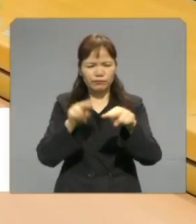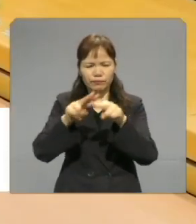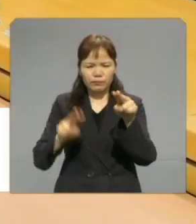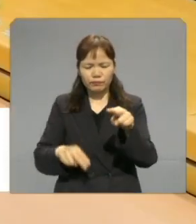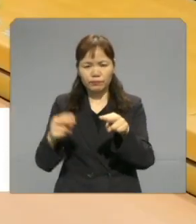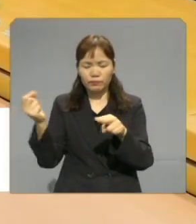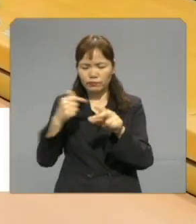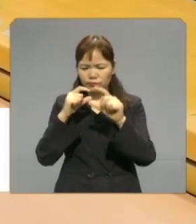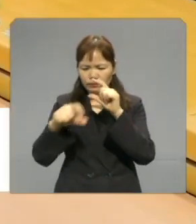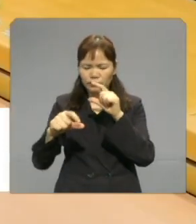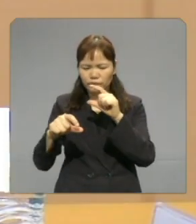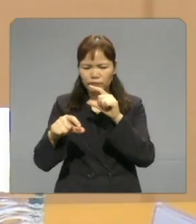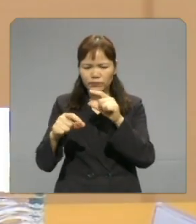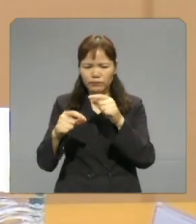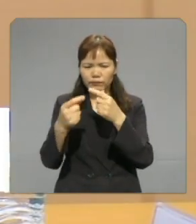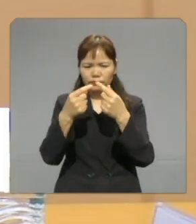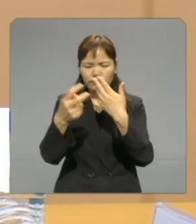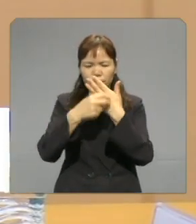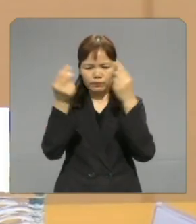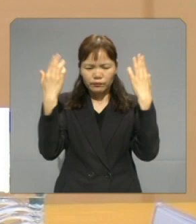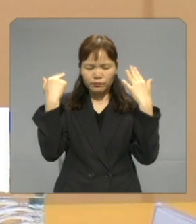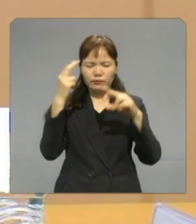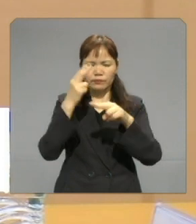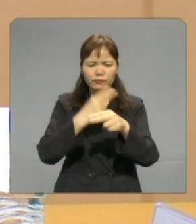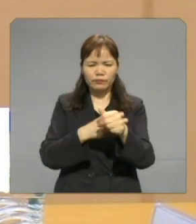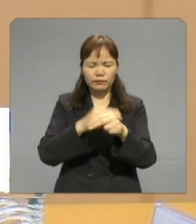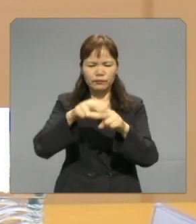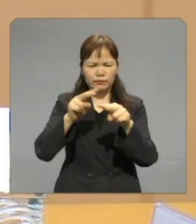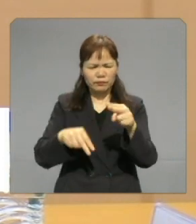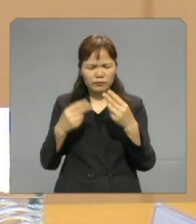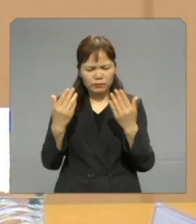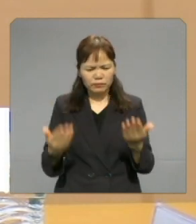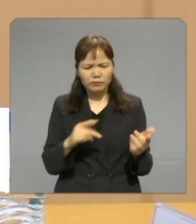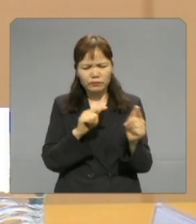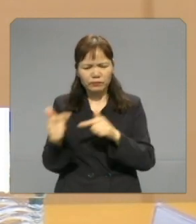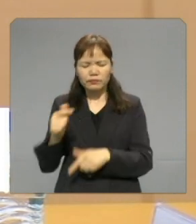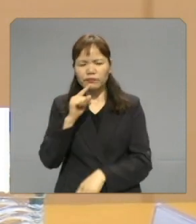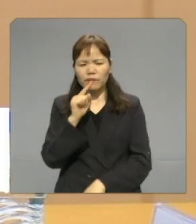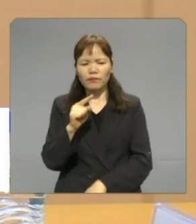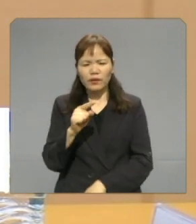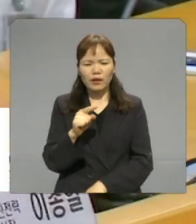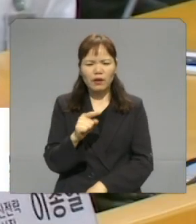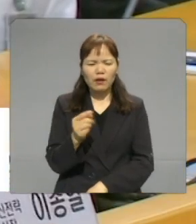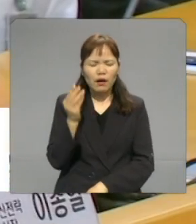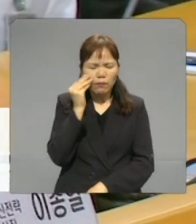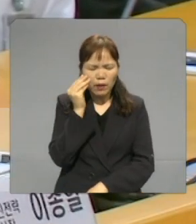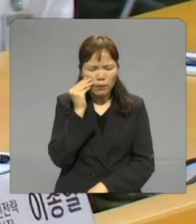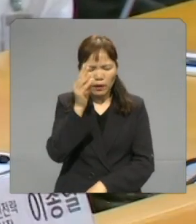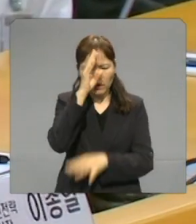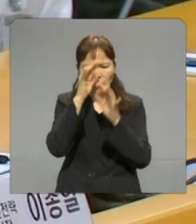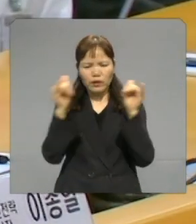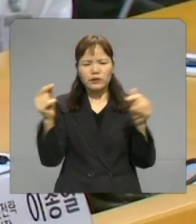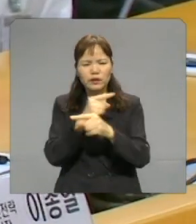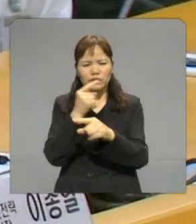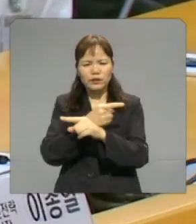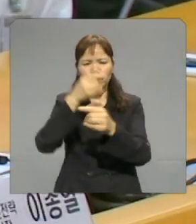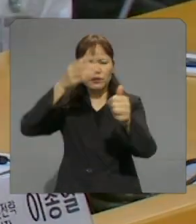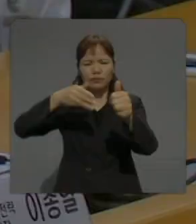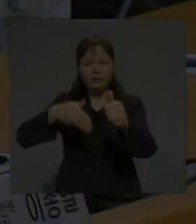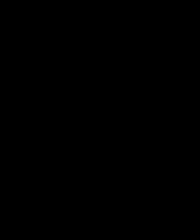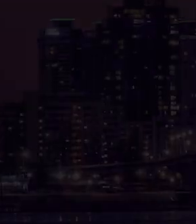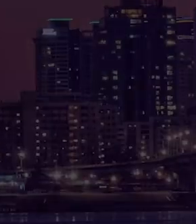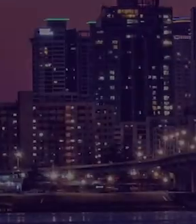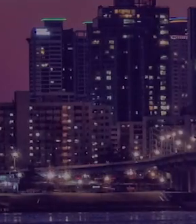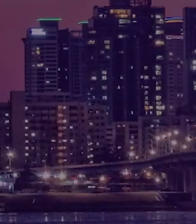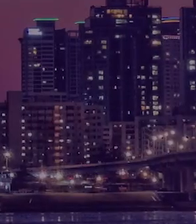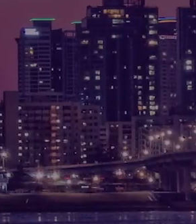의대 교수들의 집단 휴진, 사직 강행 사태를 언급하면서 부디 환자의 곁을 지켜달라고 촉구했습니다.